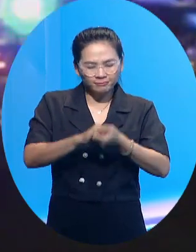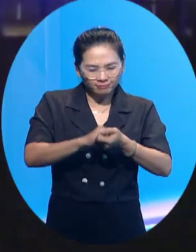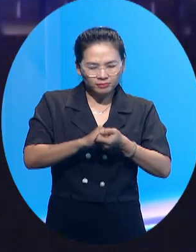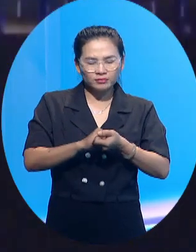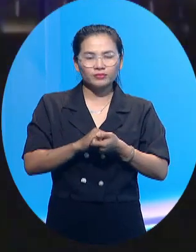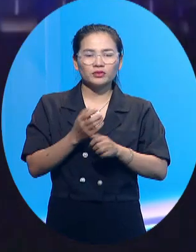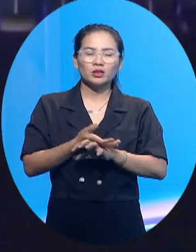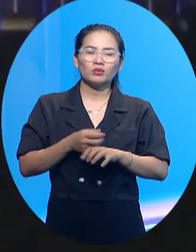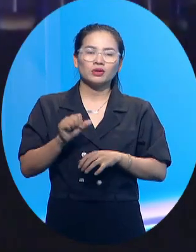với Cộng hòa s